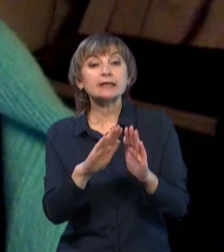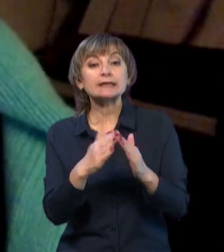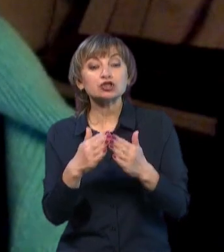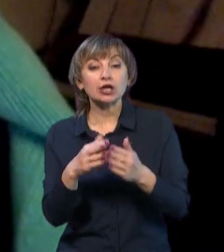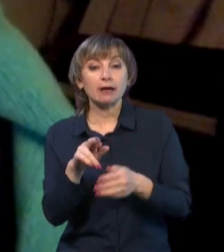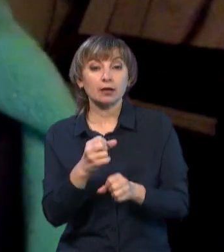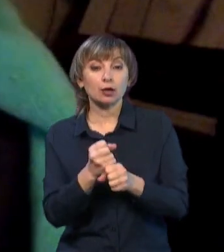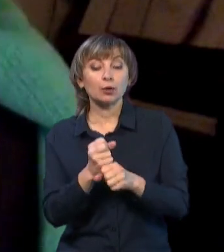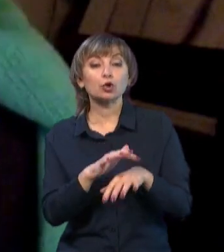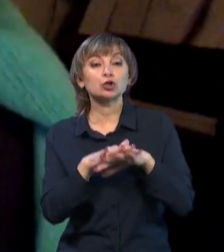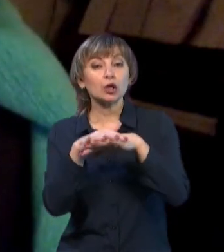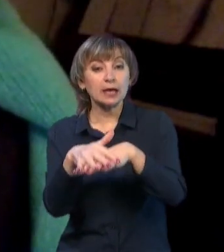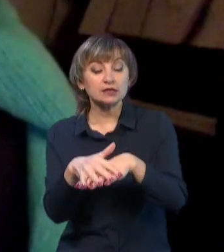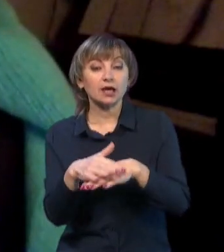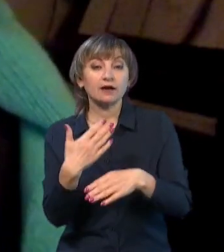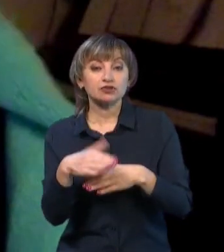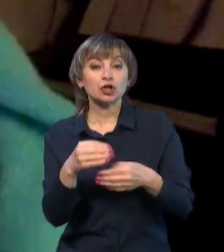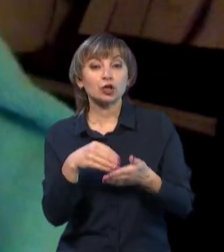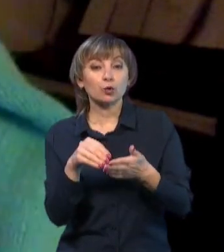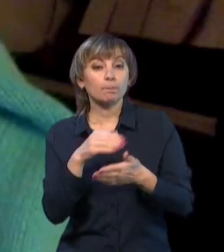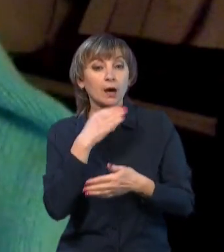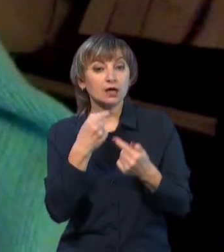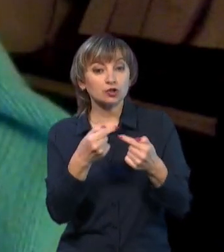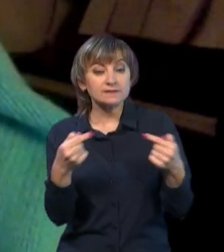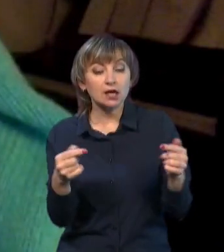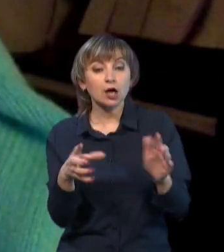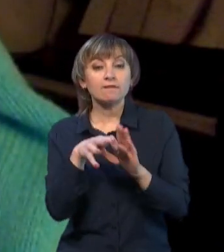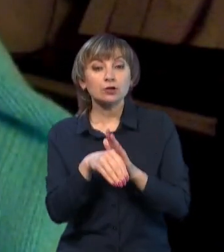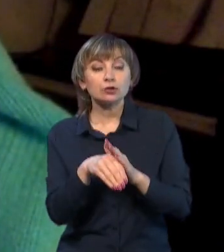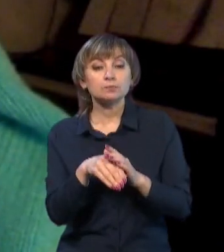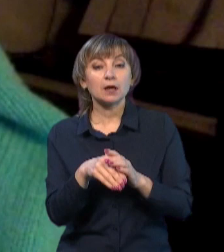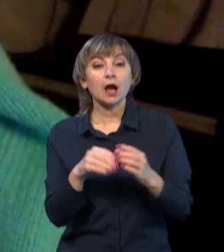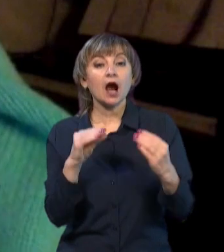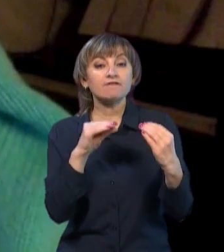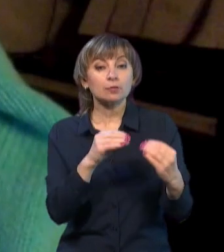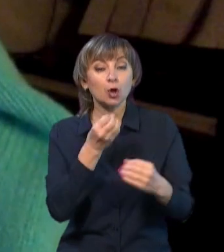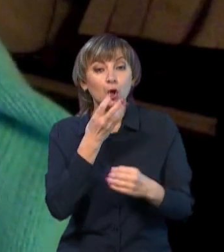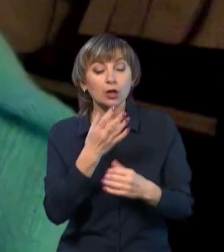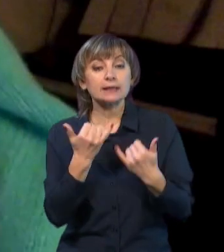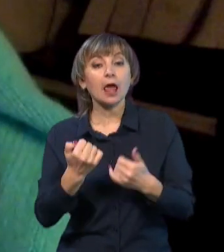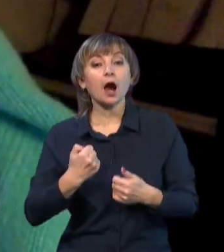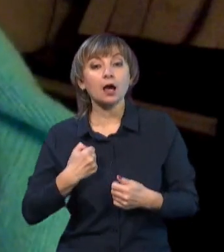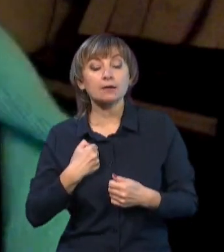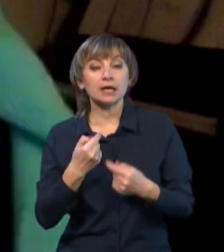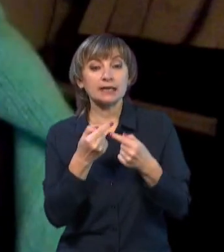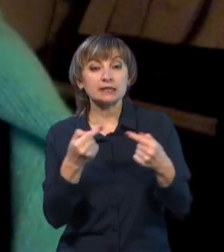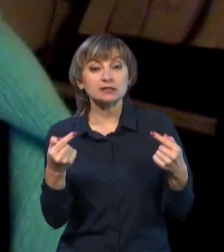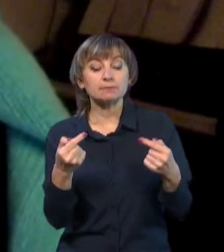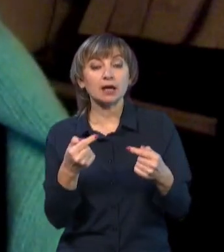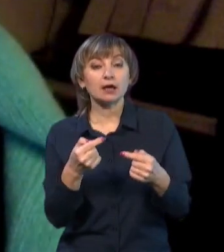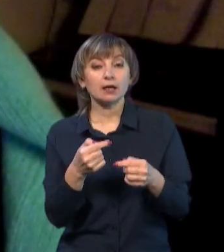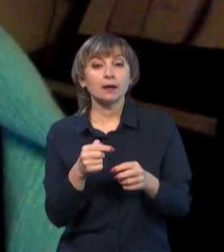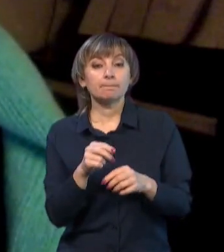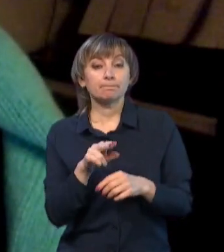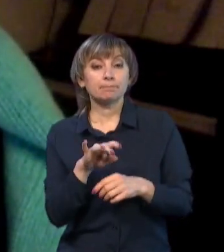я роблю донати. Ми вже накупляли там дуже багато всього, включно там з автомобілем хорошим для армії, різними всякими приколами.